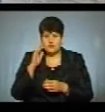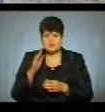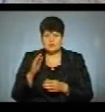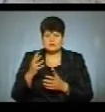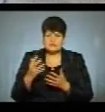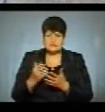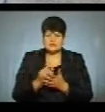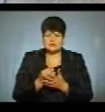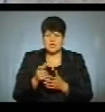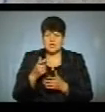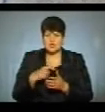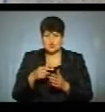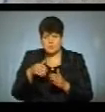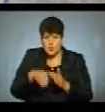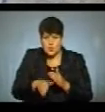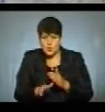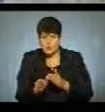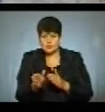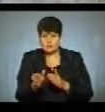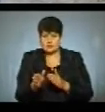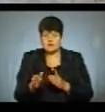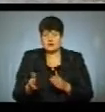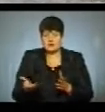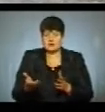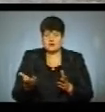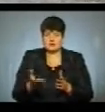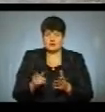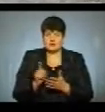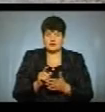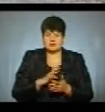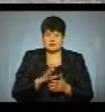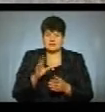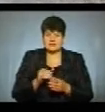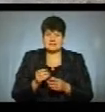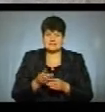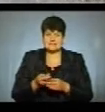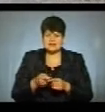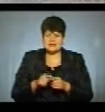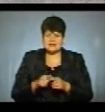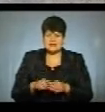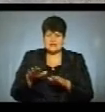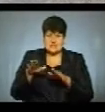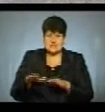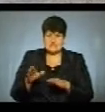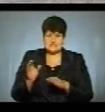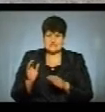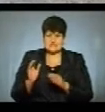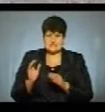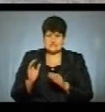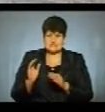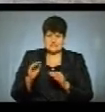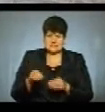знайшла русло під дамбою, і ми змусили засипати це все глиною, трамбовувати.